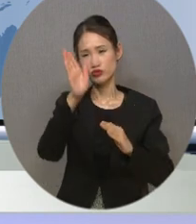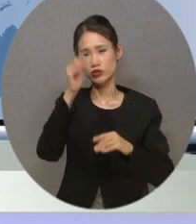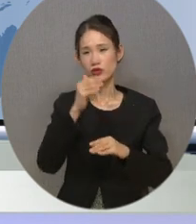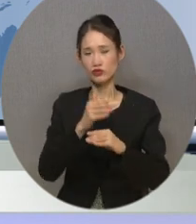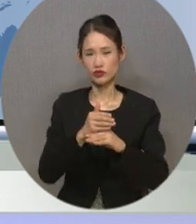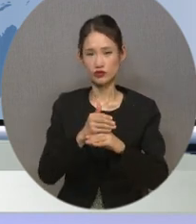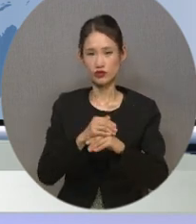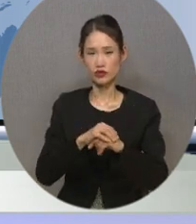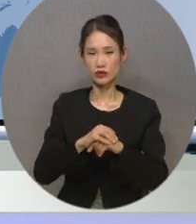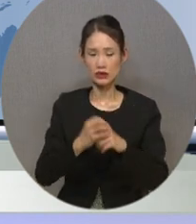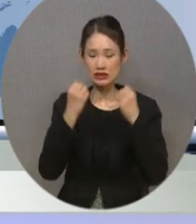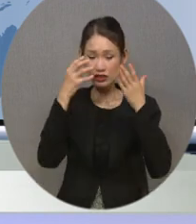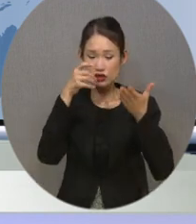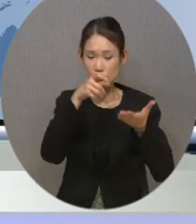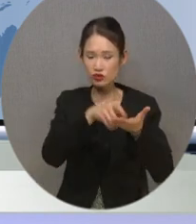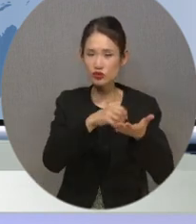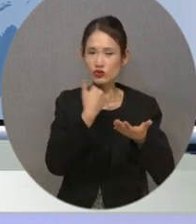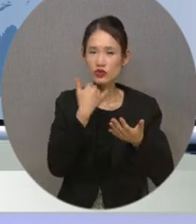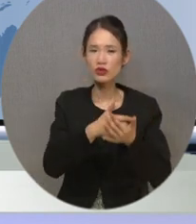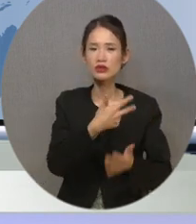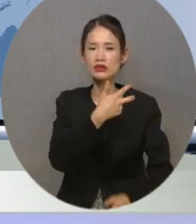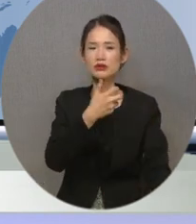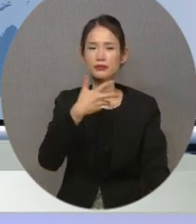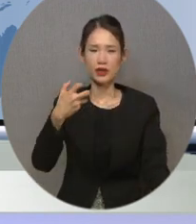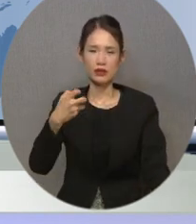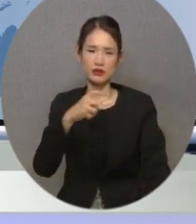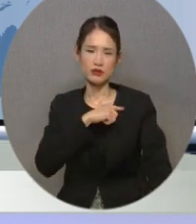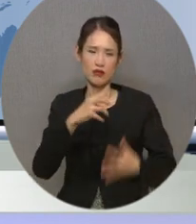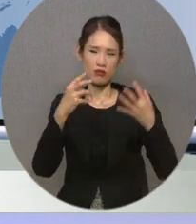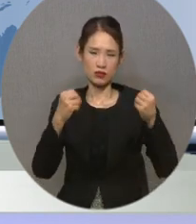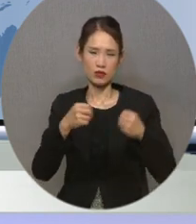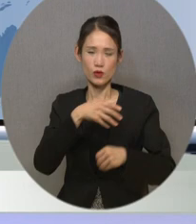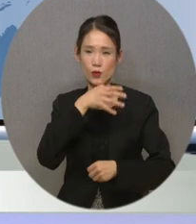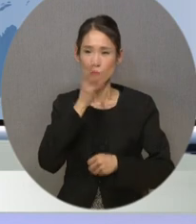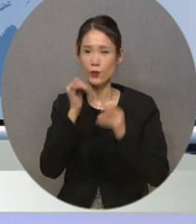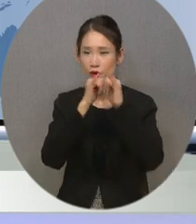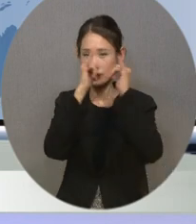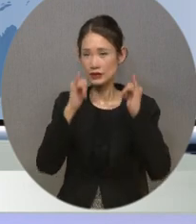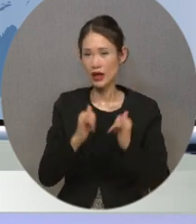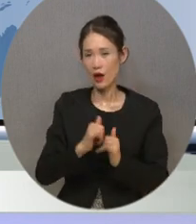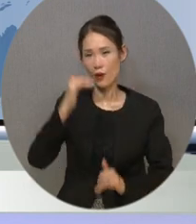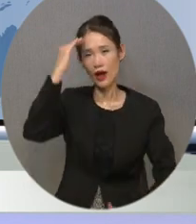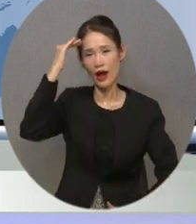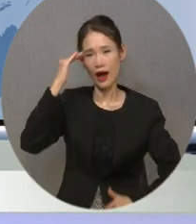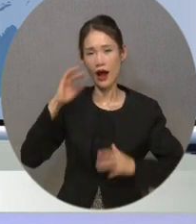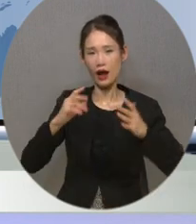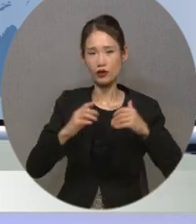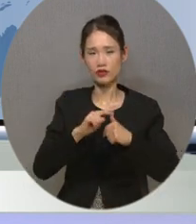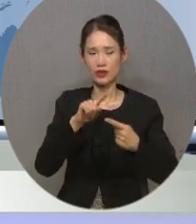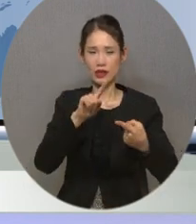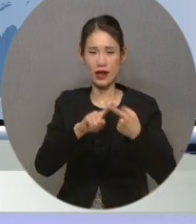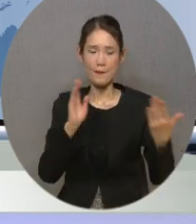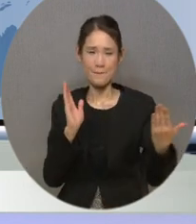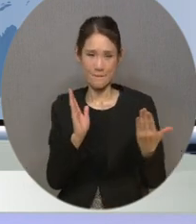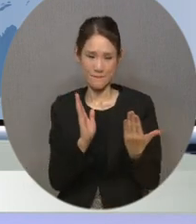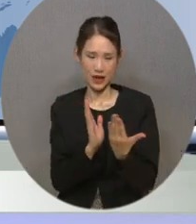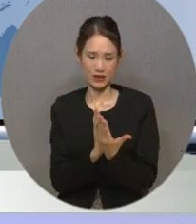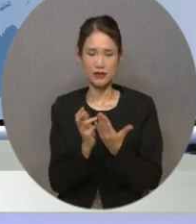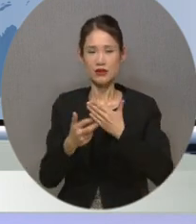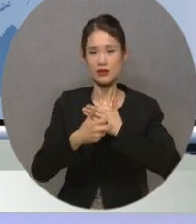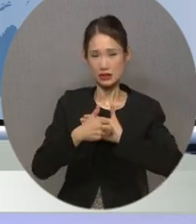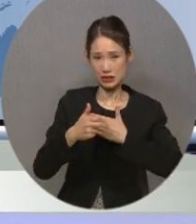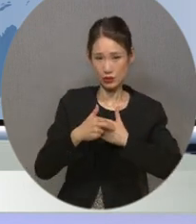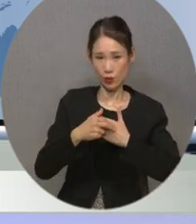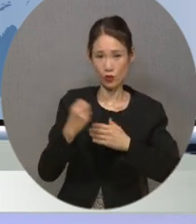등록장애인도 7, 80대에서 큰 비중을 보였습니다. 고령사회의 한국, 이에 맞는 보건의료를 비롯해